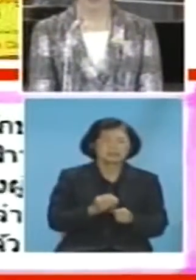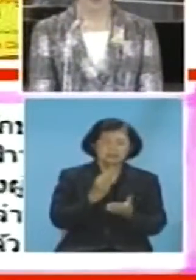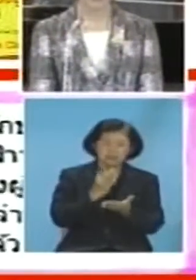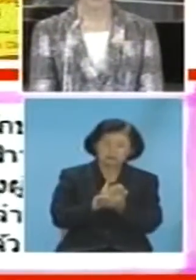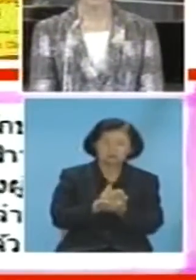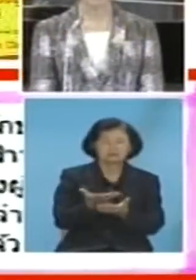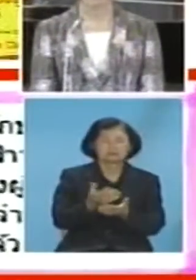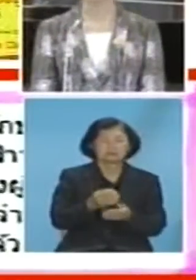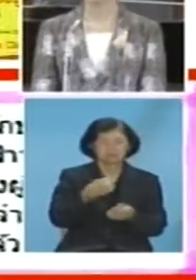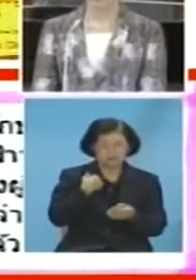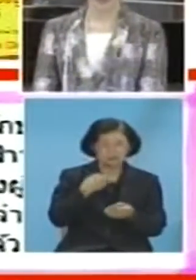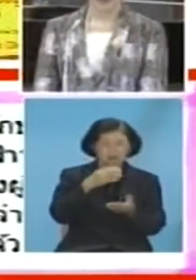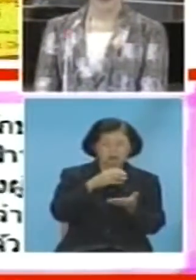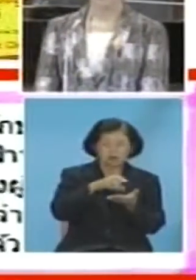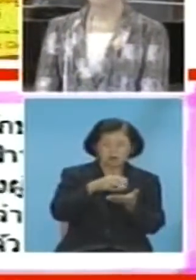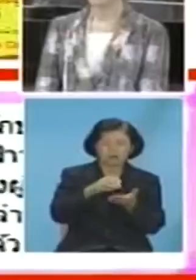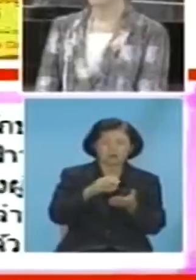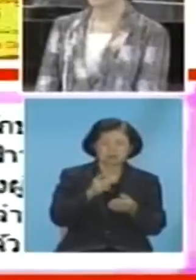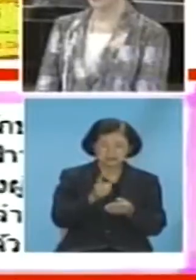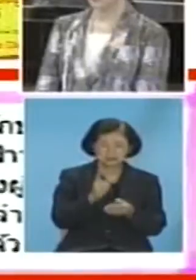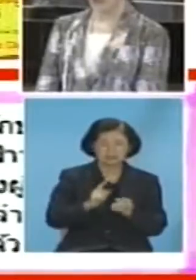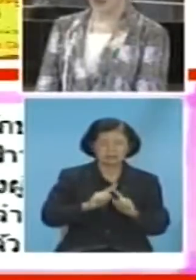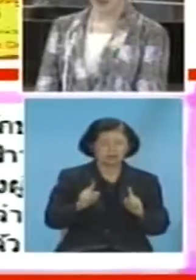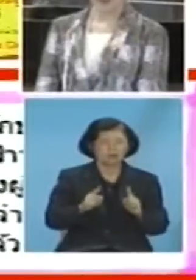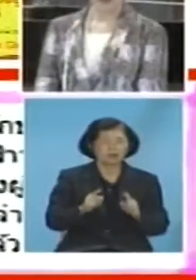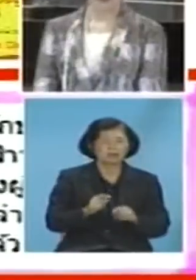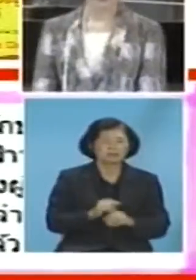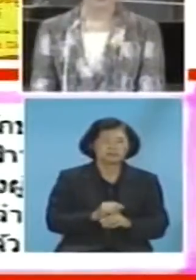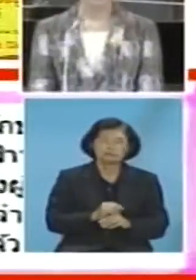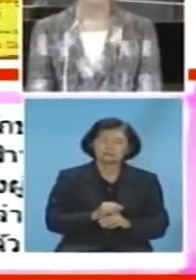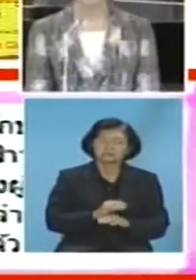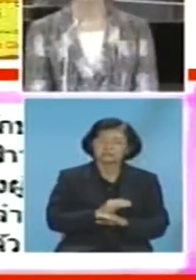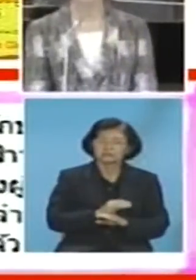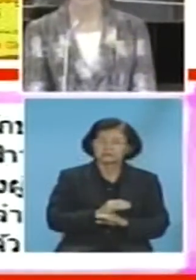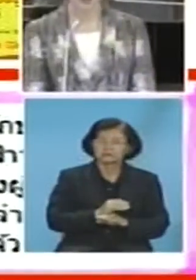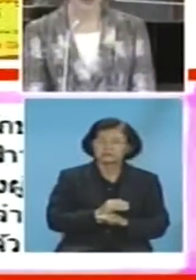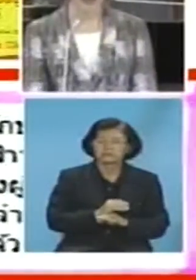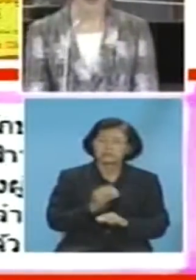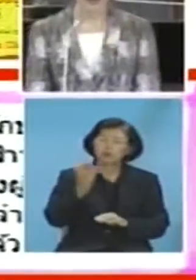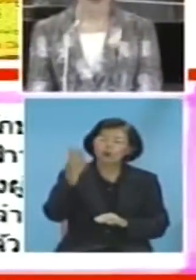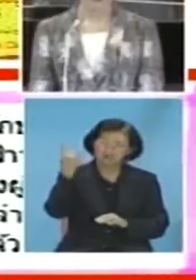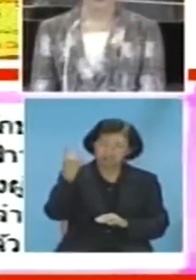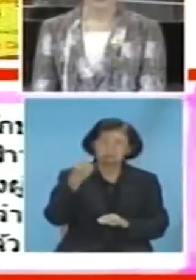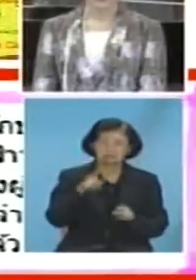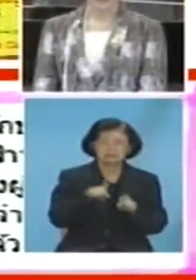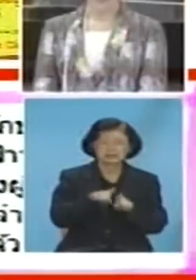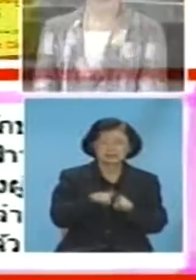คำกล่าวหาในเรื่องนี้มาก็จริงแต่เราไม่ได้ไต่สวนค่ะและเมื่อวานนี้ก็เช่นกันนะคะท่านประธาน